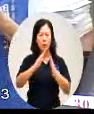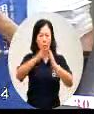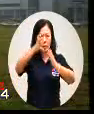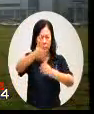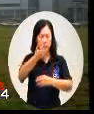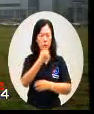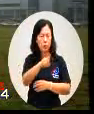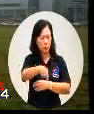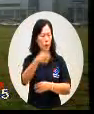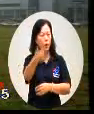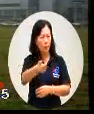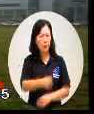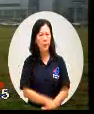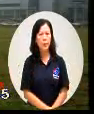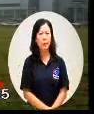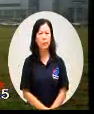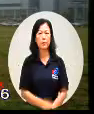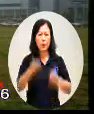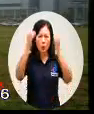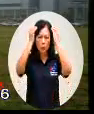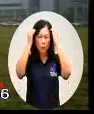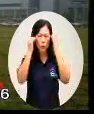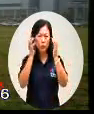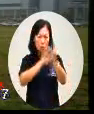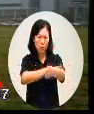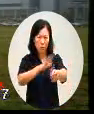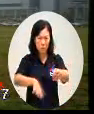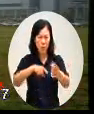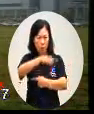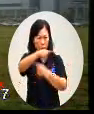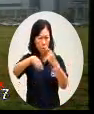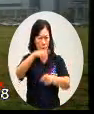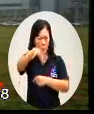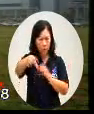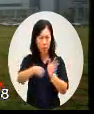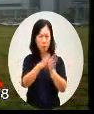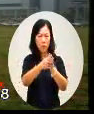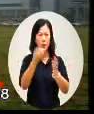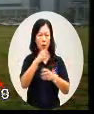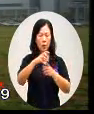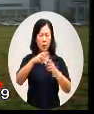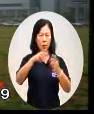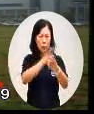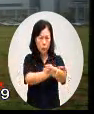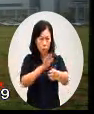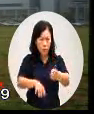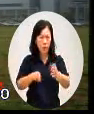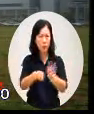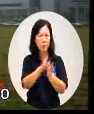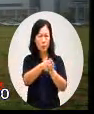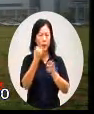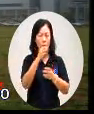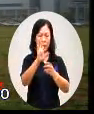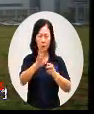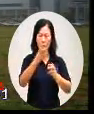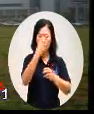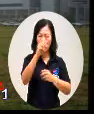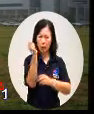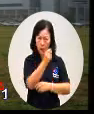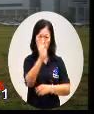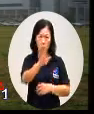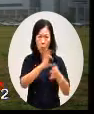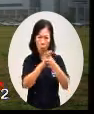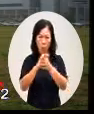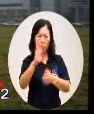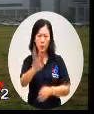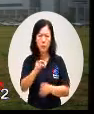站吼，你要看头前是左营转运中心吼，哎，交通局王局长，你的左营哦，这个可能跟高铁有关的，好，高铁要整体